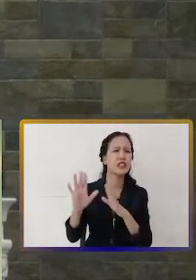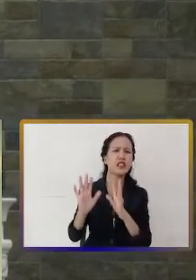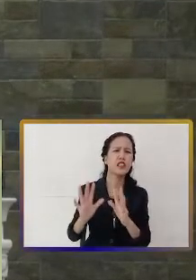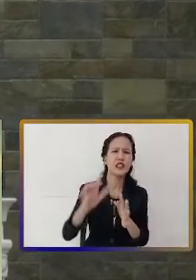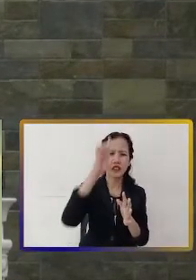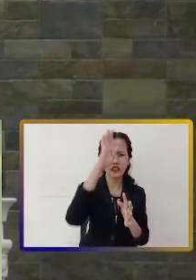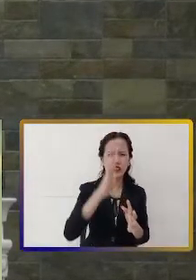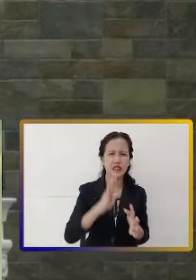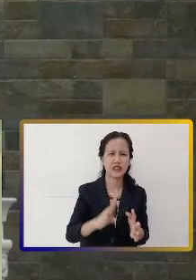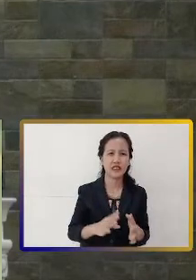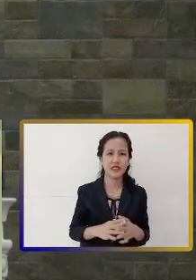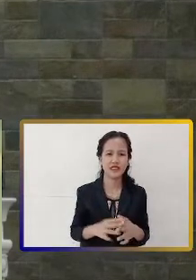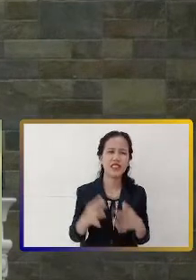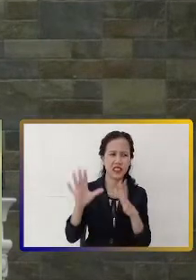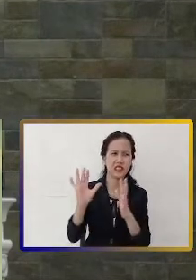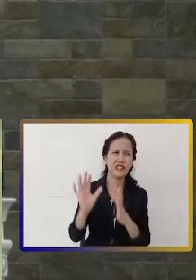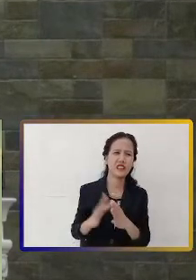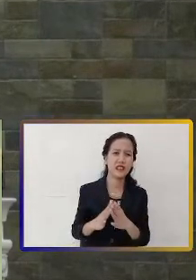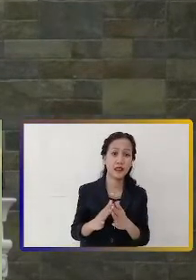kunin mo na yan, Lord.